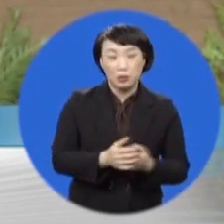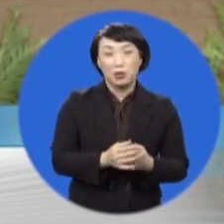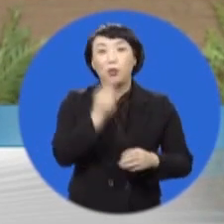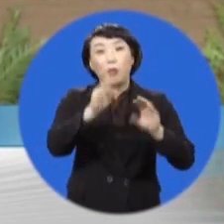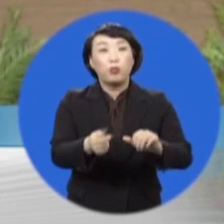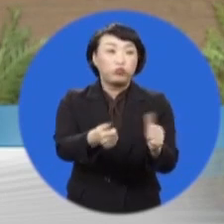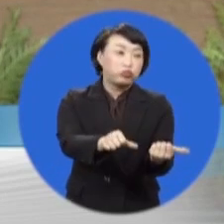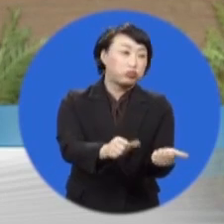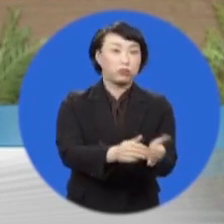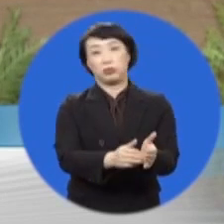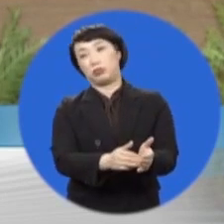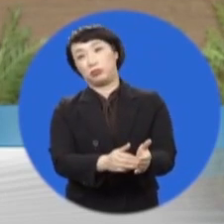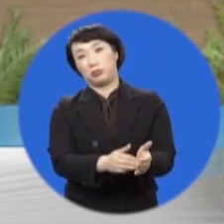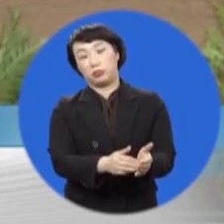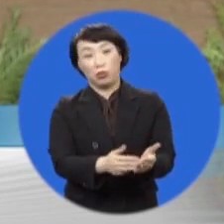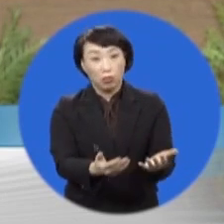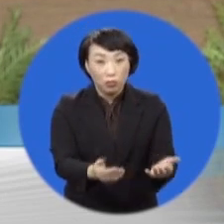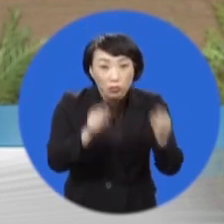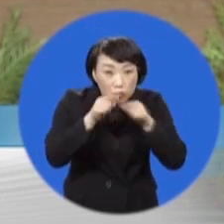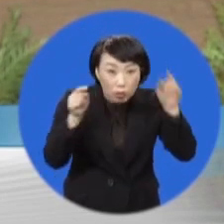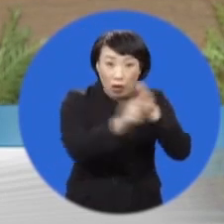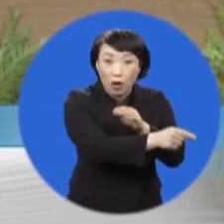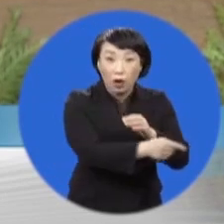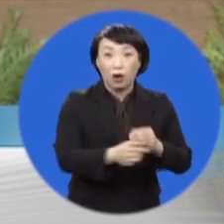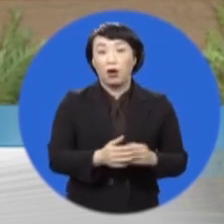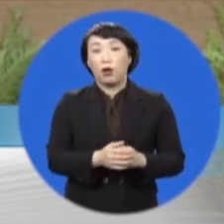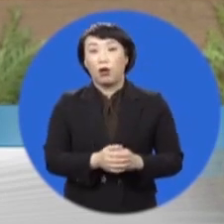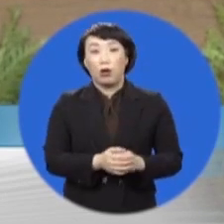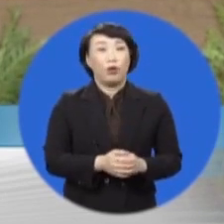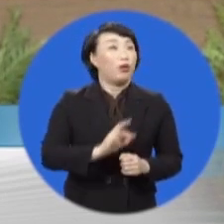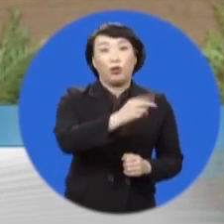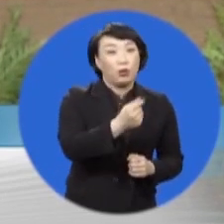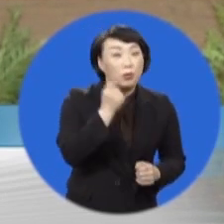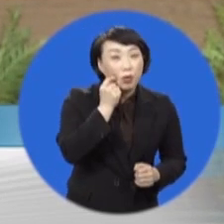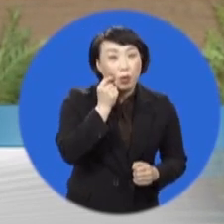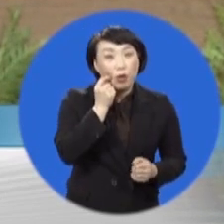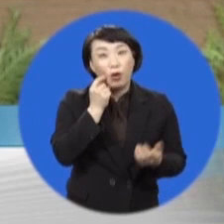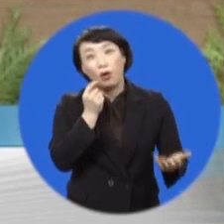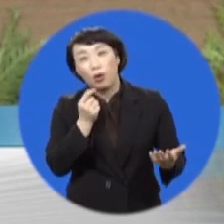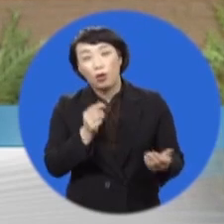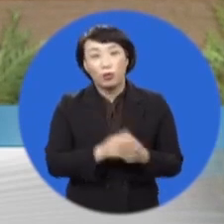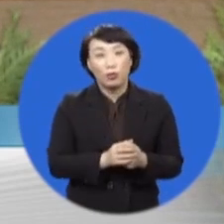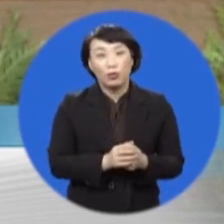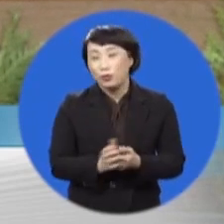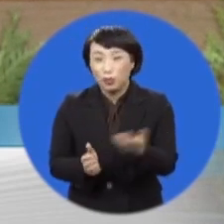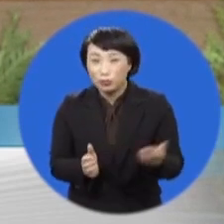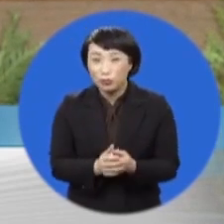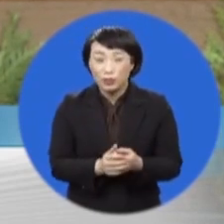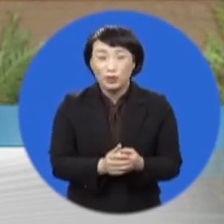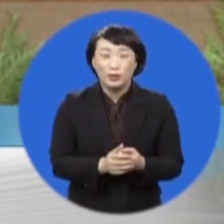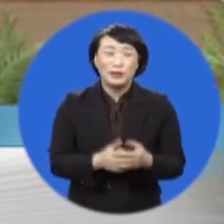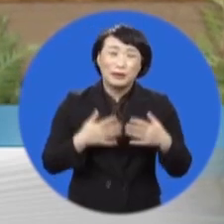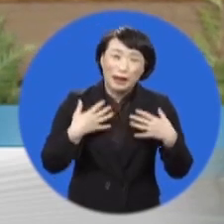목숨이 끊어짐 안 슈가 엣 이미 이것 돌이킬수 뺌 안할수도 없고 토 략 돌아서 줄 수 없는